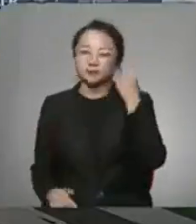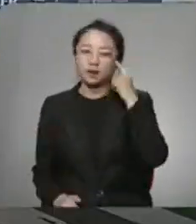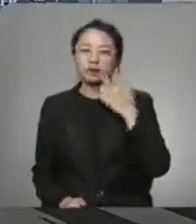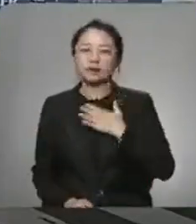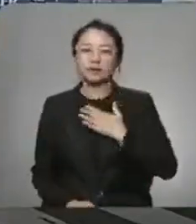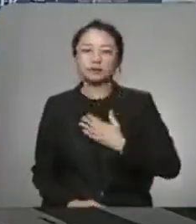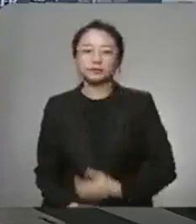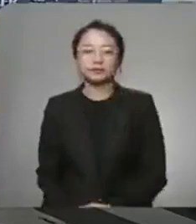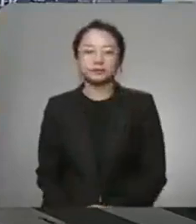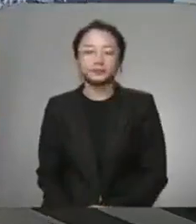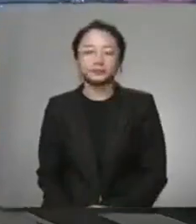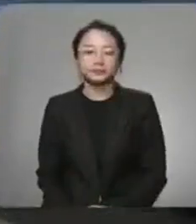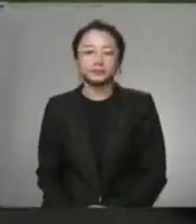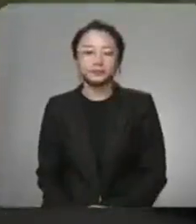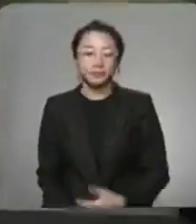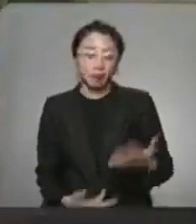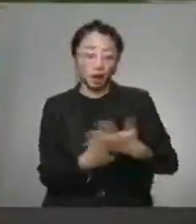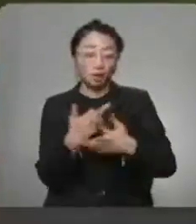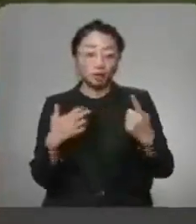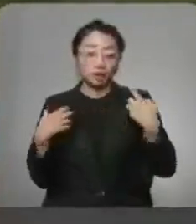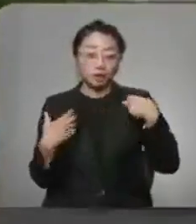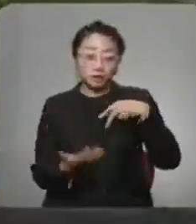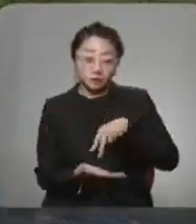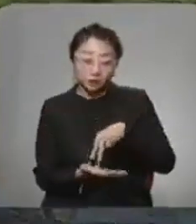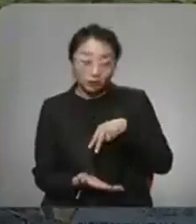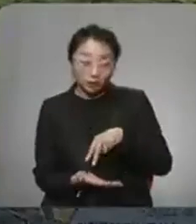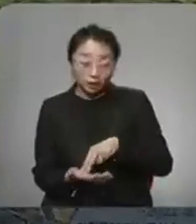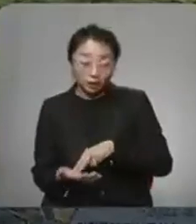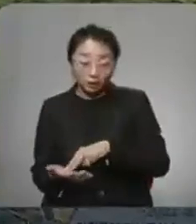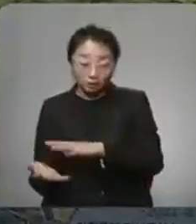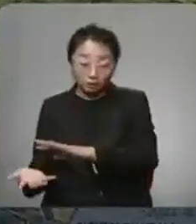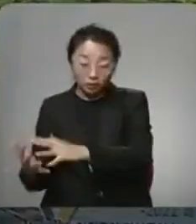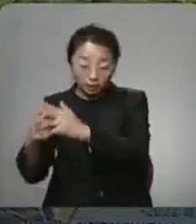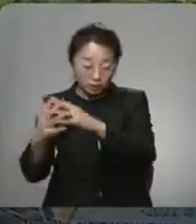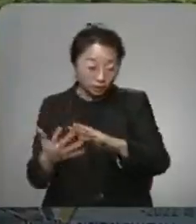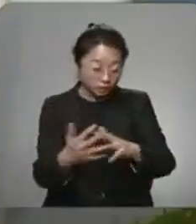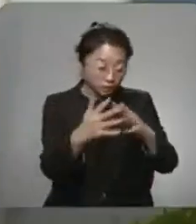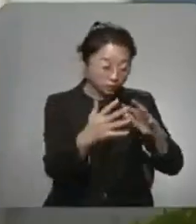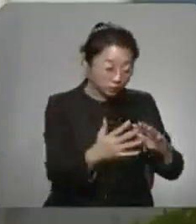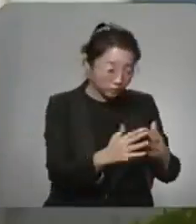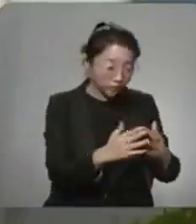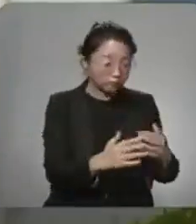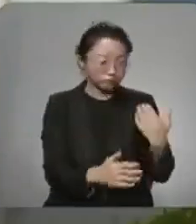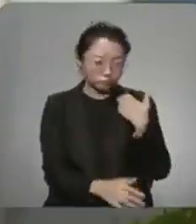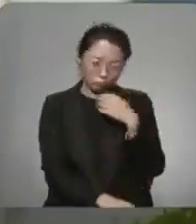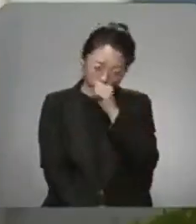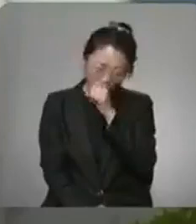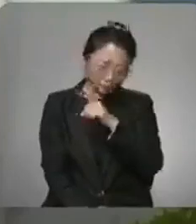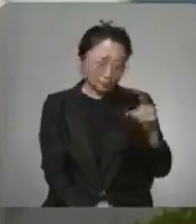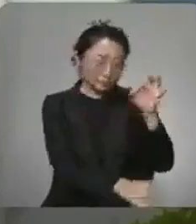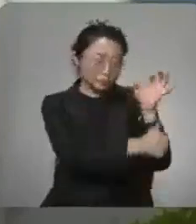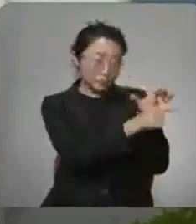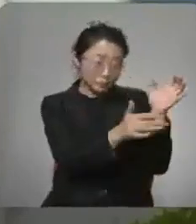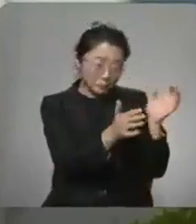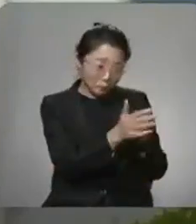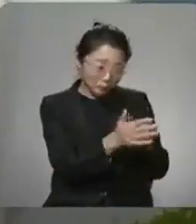합니다. 하지만 정작 강원도는 전용구장 건립 타당성 연구 용역을 끝내놓고도 예산